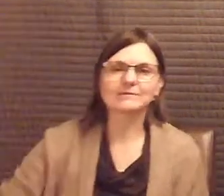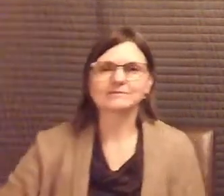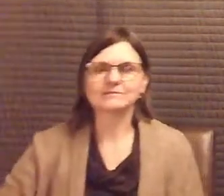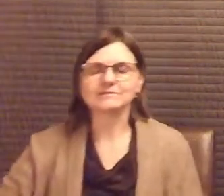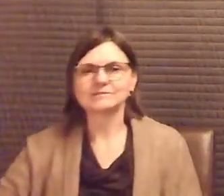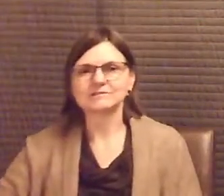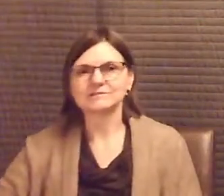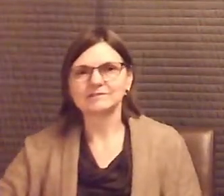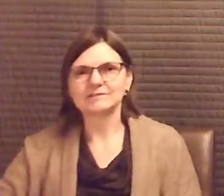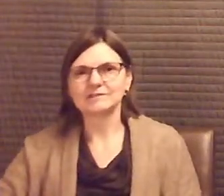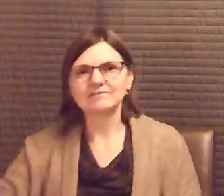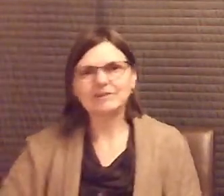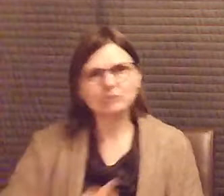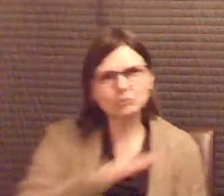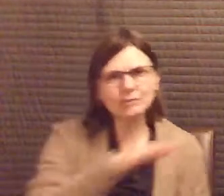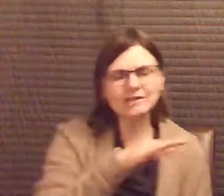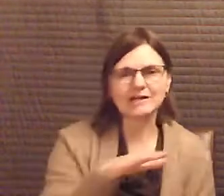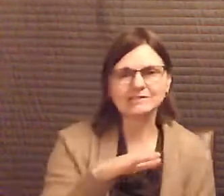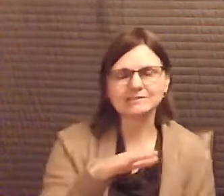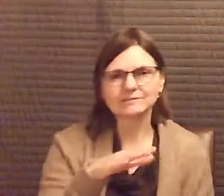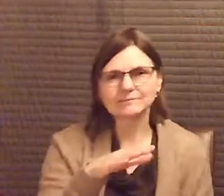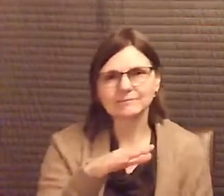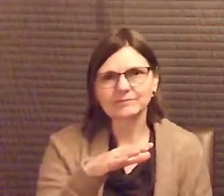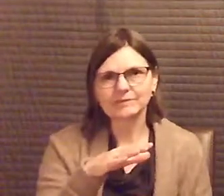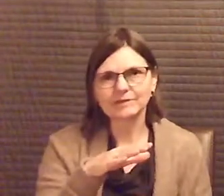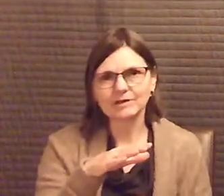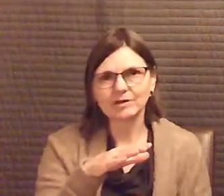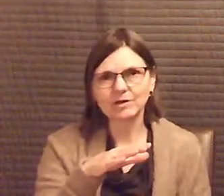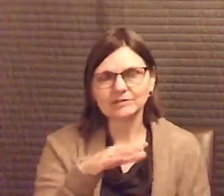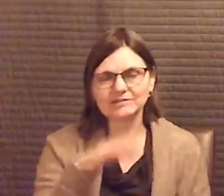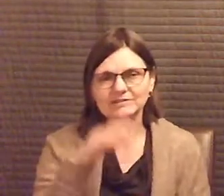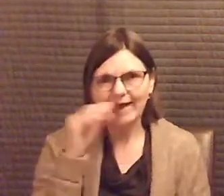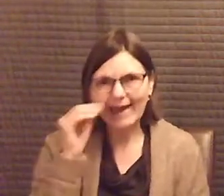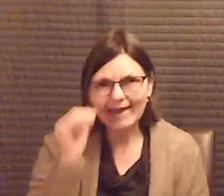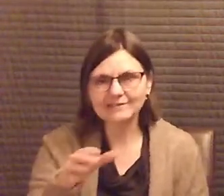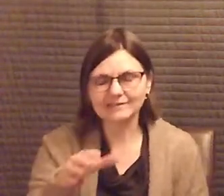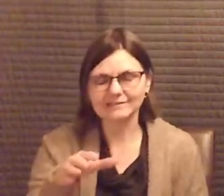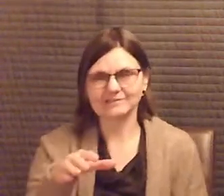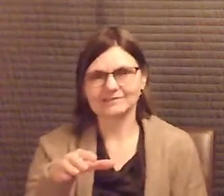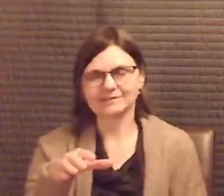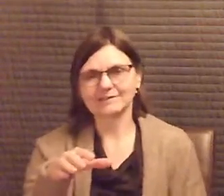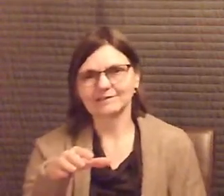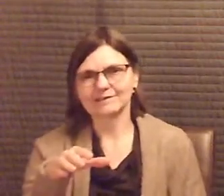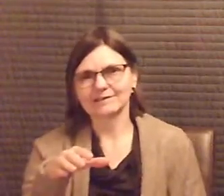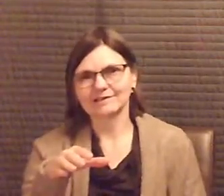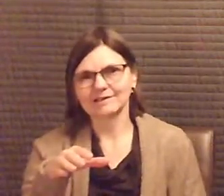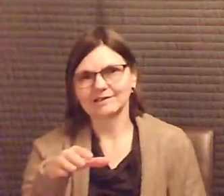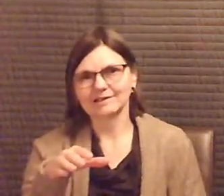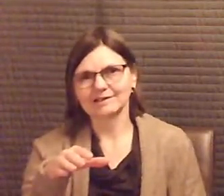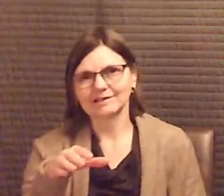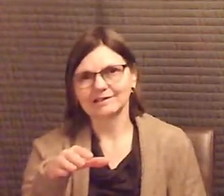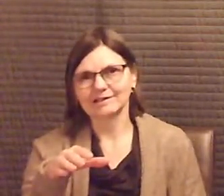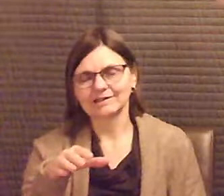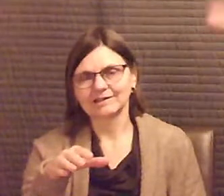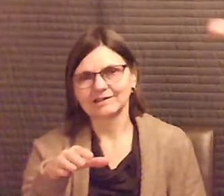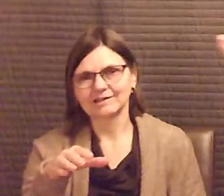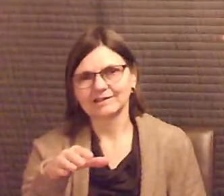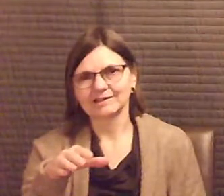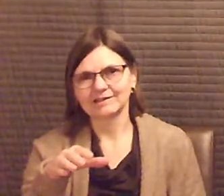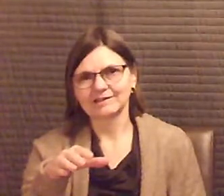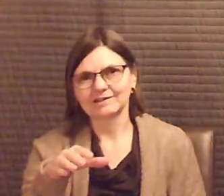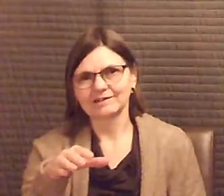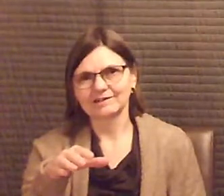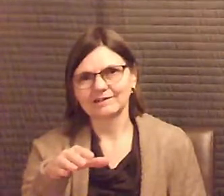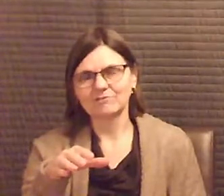naar balai doe hem engine de zware metaal nikkel zit hem omdat hij het invlieggat to be we over ambi